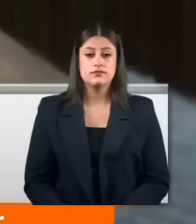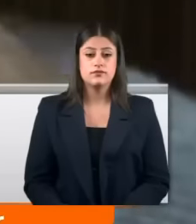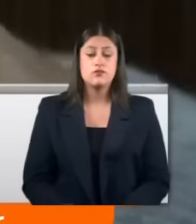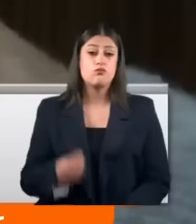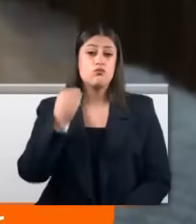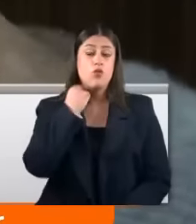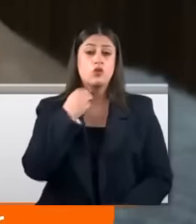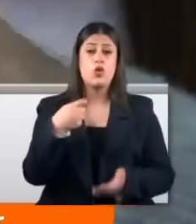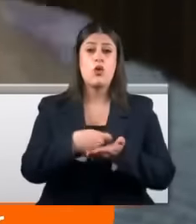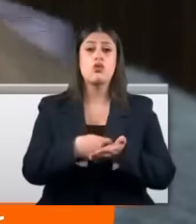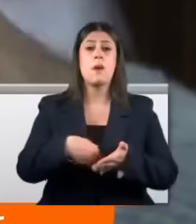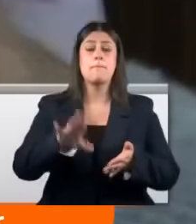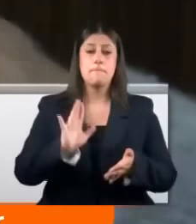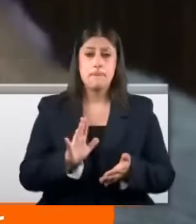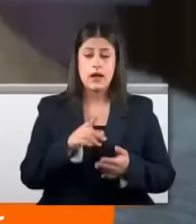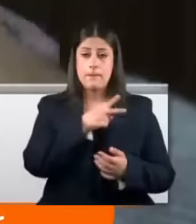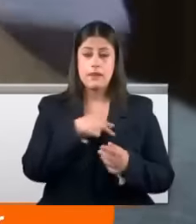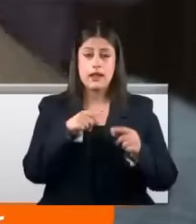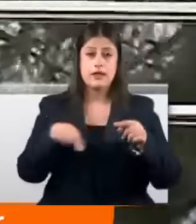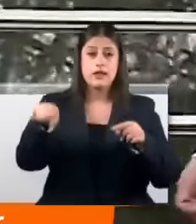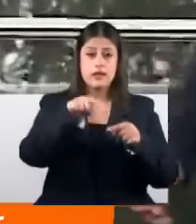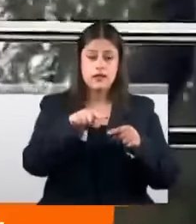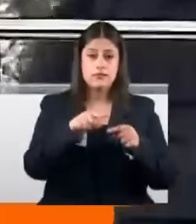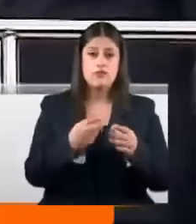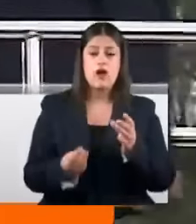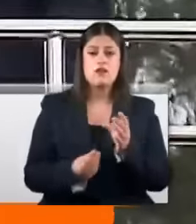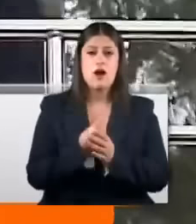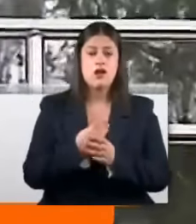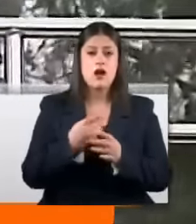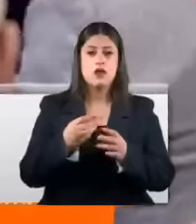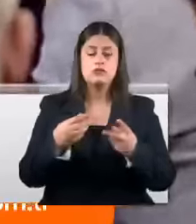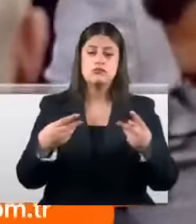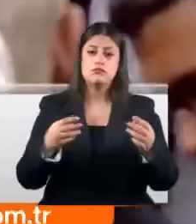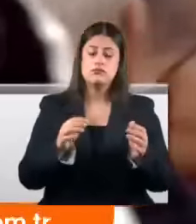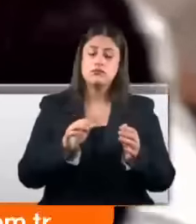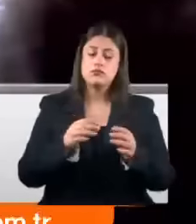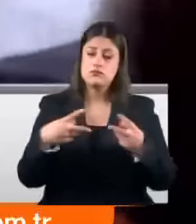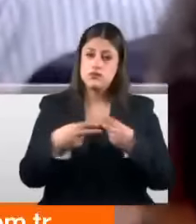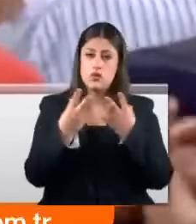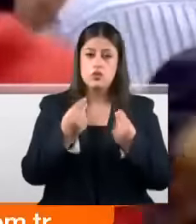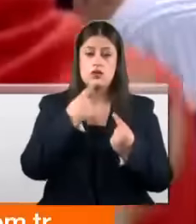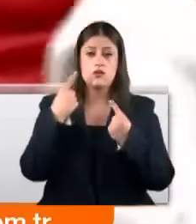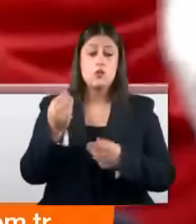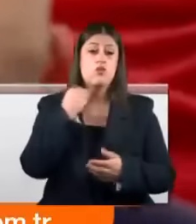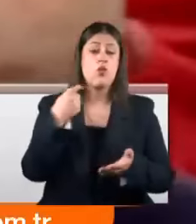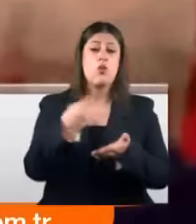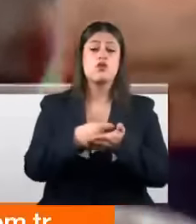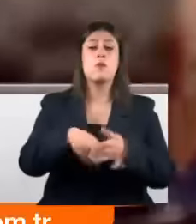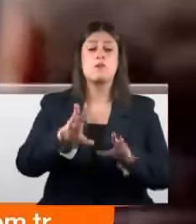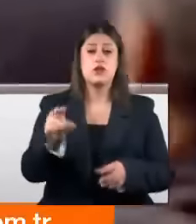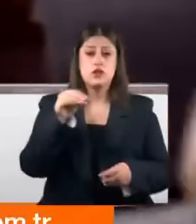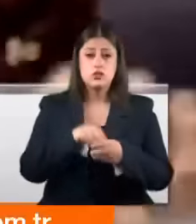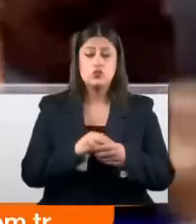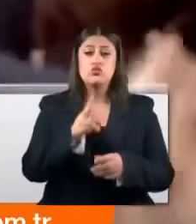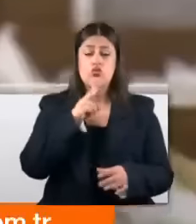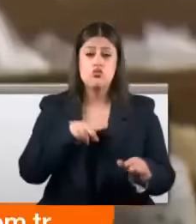Borcunu ödememekte ısrar eden belediyelere kaynak kısıtlamasına gidileceği de konuşuluyor. Borcun ödenmemesi durumunda ise son